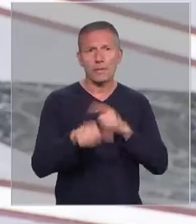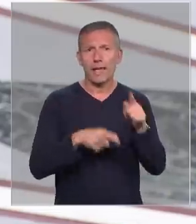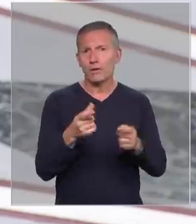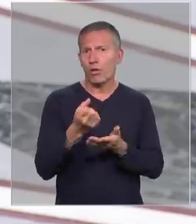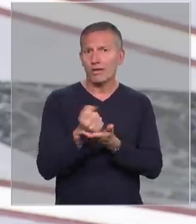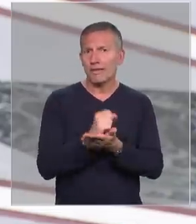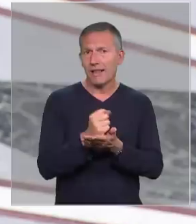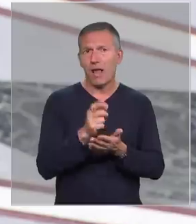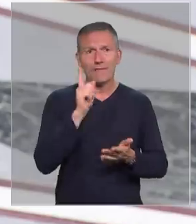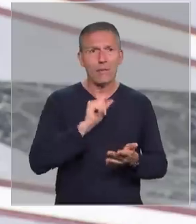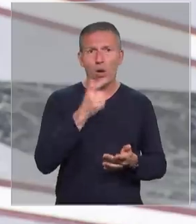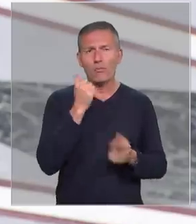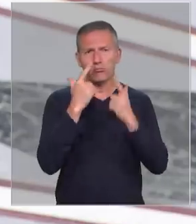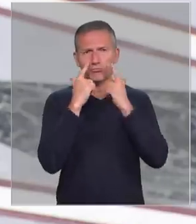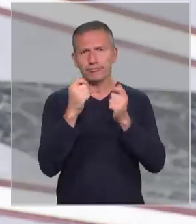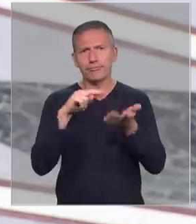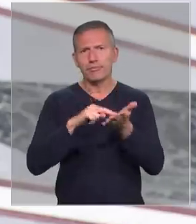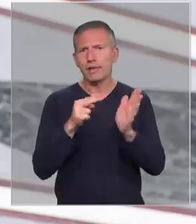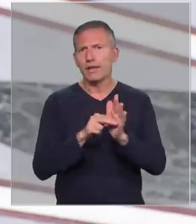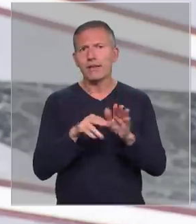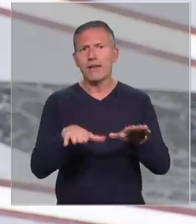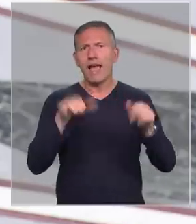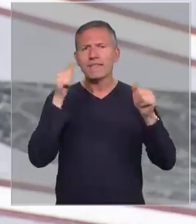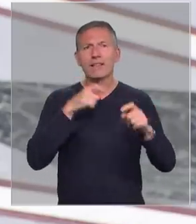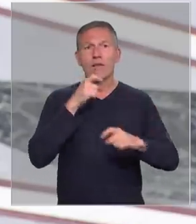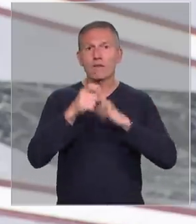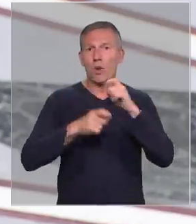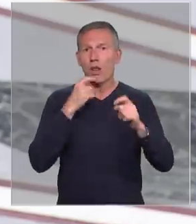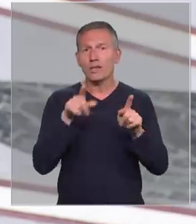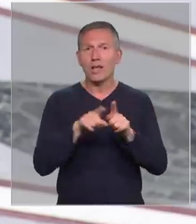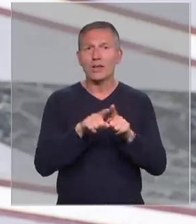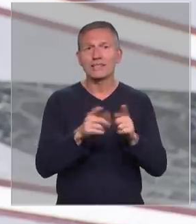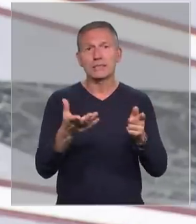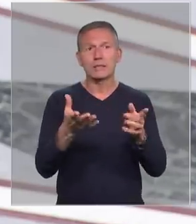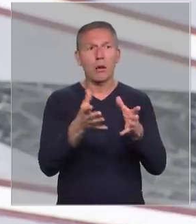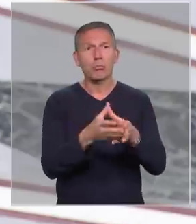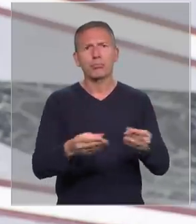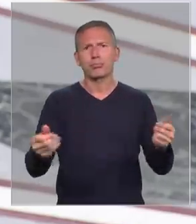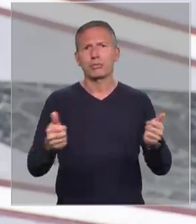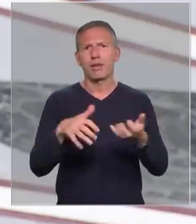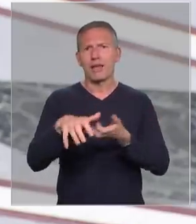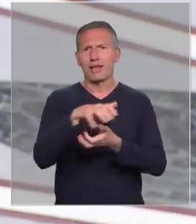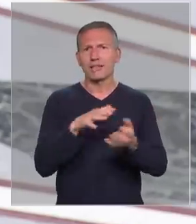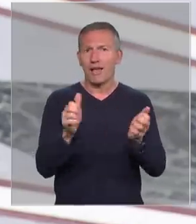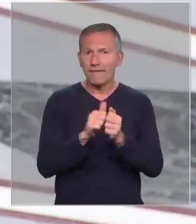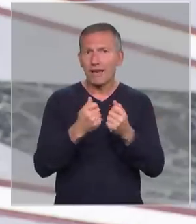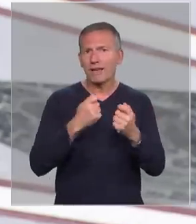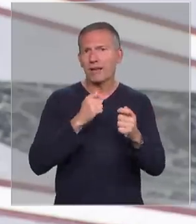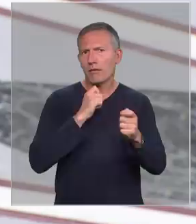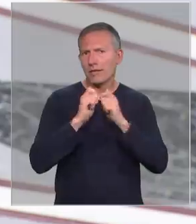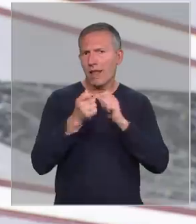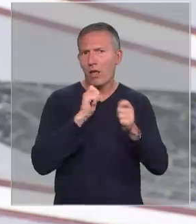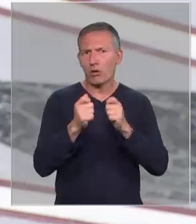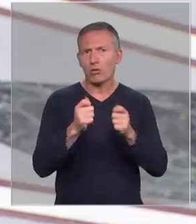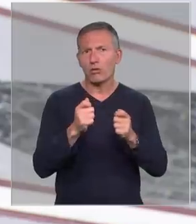tous les Sénégalais, à faire preuve de retenue, à s'abstenir de toute violence et à résoudre cette crise par le dialogue. En